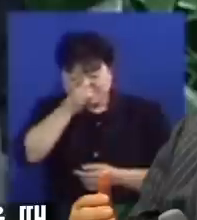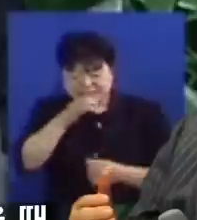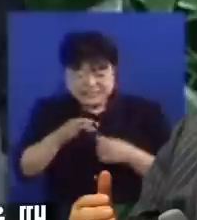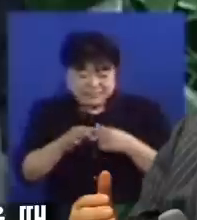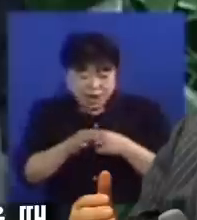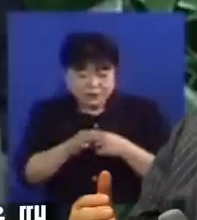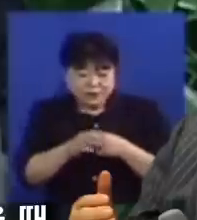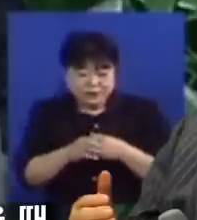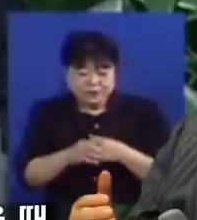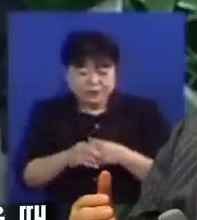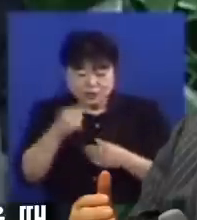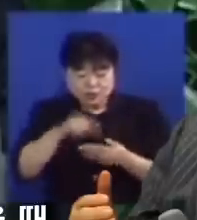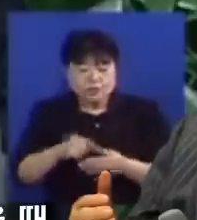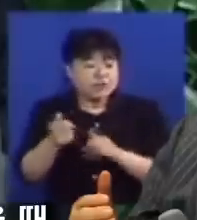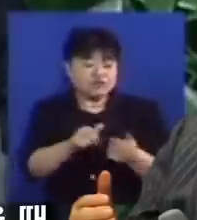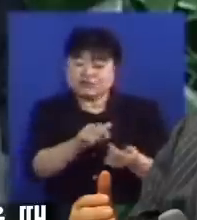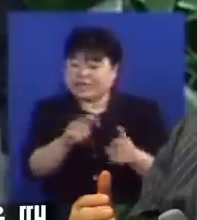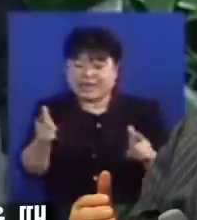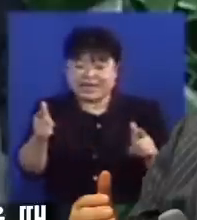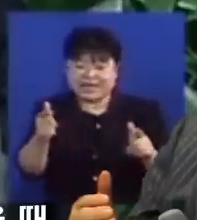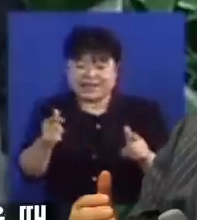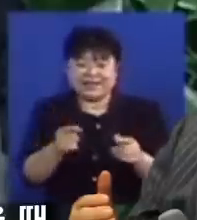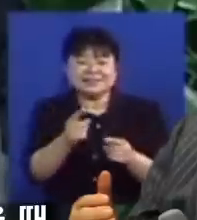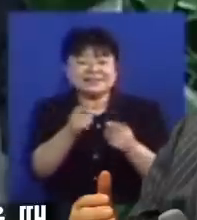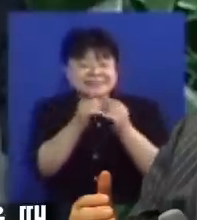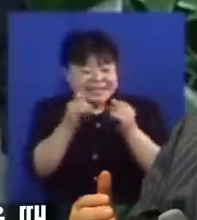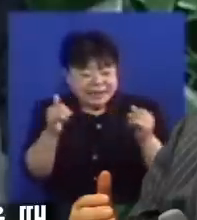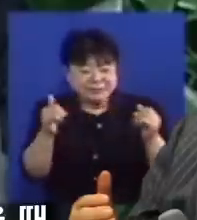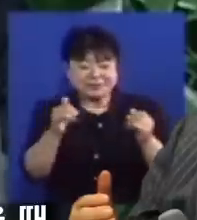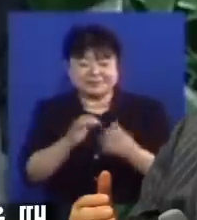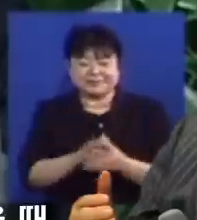쉽게 죽지 않습니다. 그 사람은